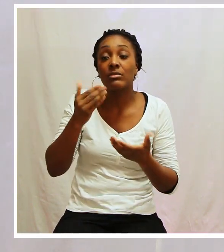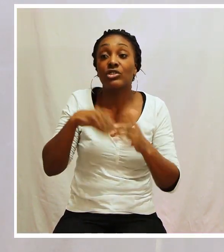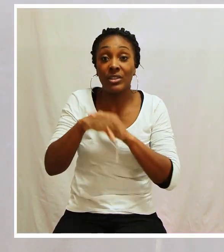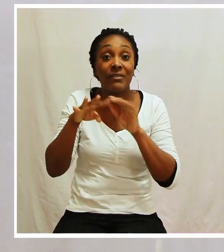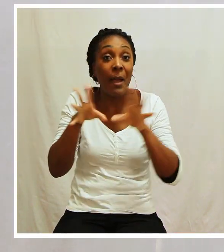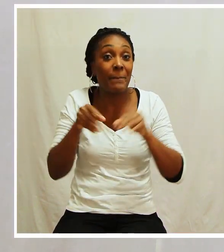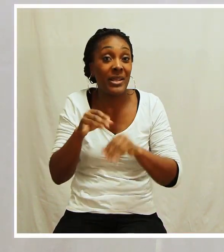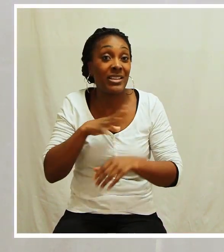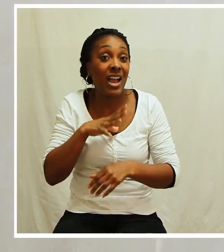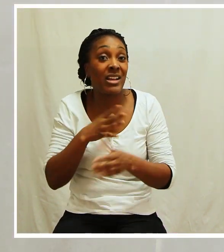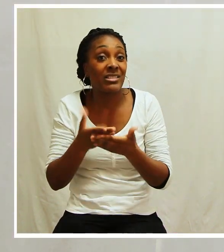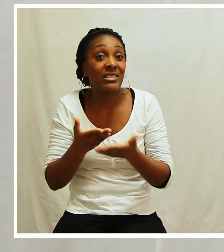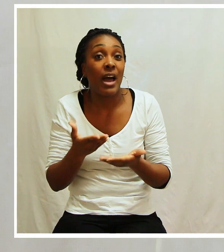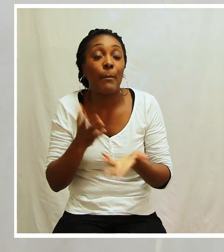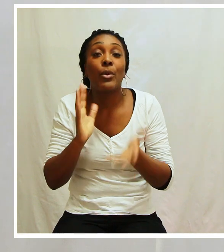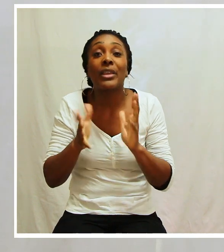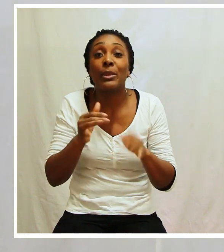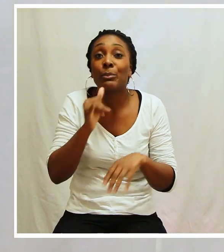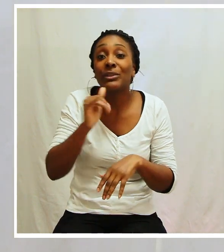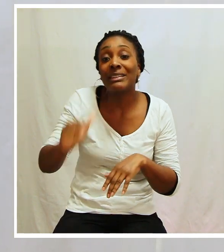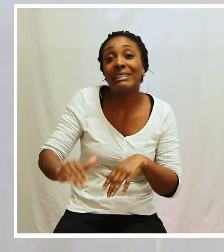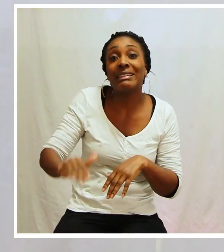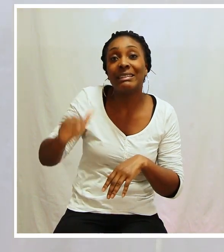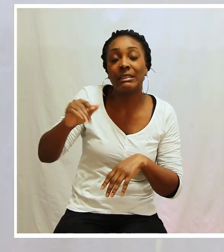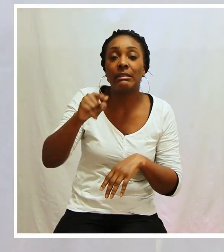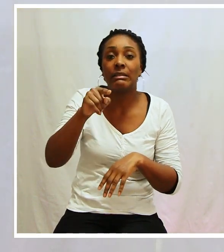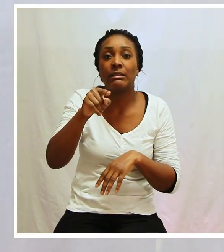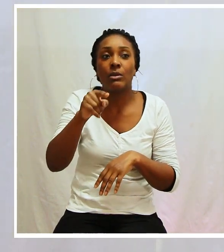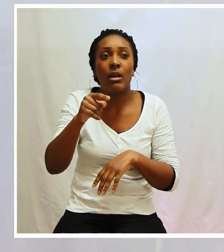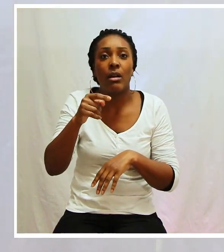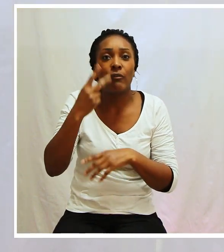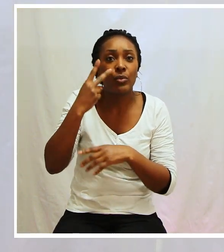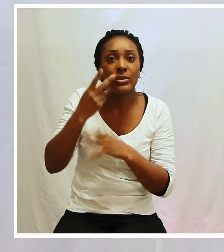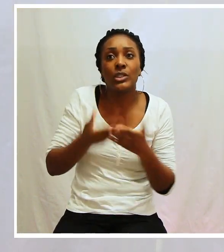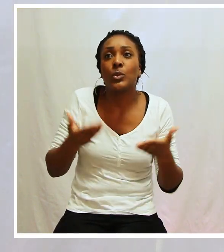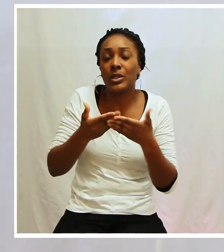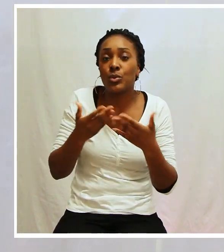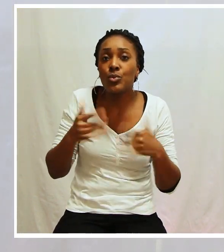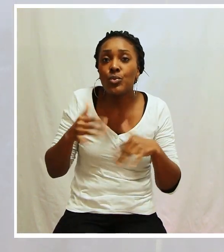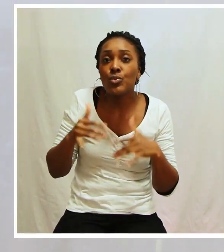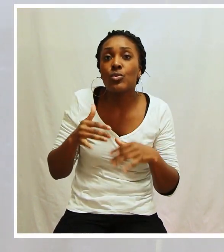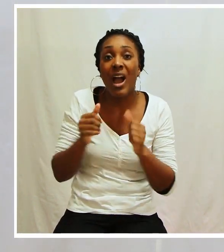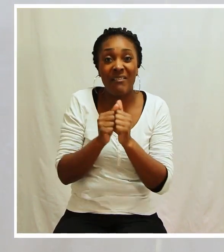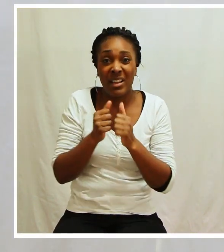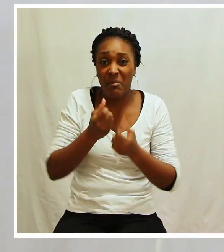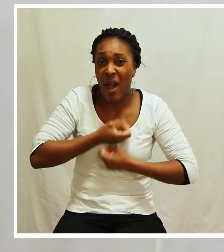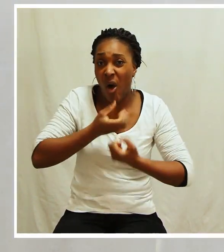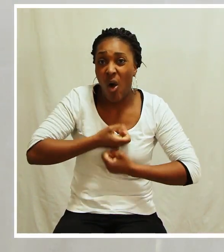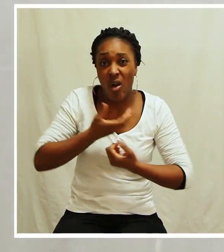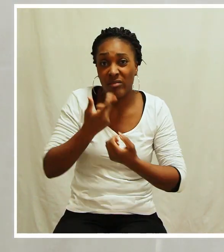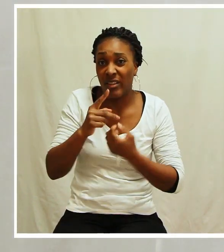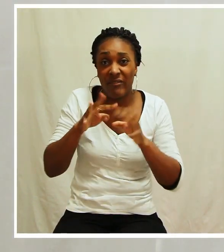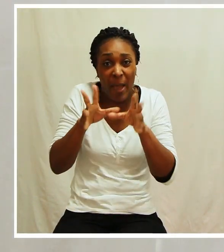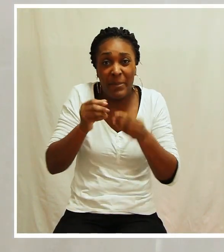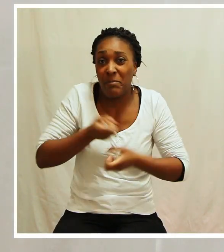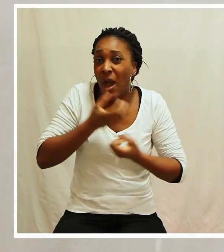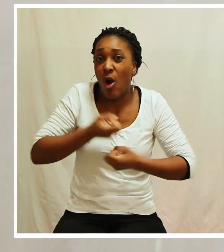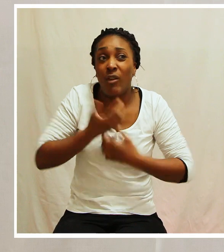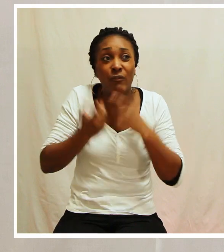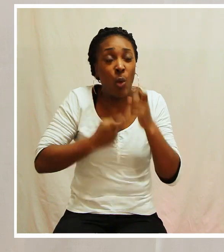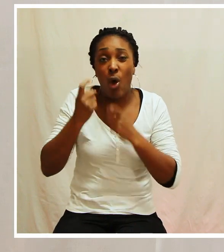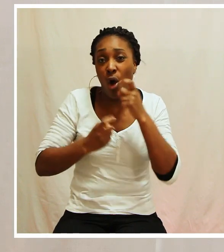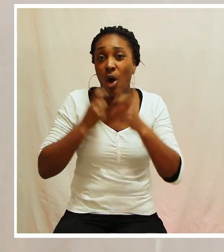parcours. Peut-être que, eh bien, depuis tout petit, tu as vécu ce genre de choses, de situations où parfois, simplement avec des paroles